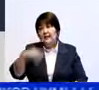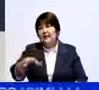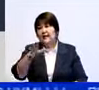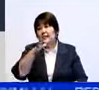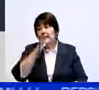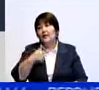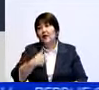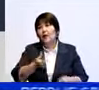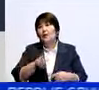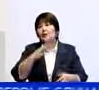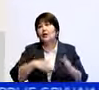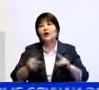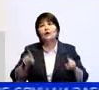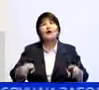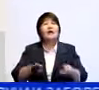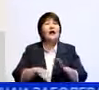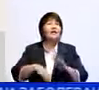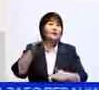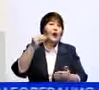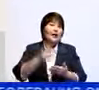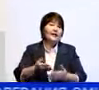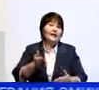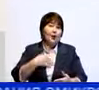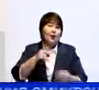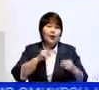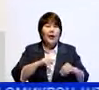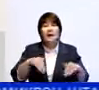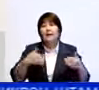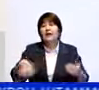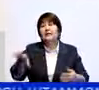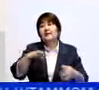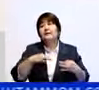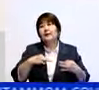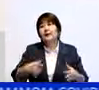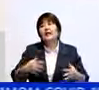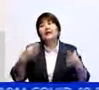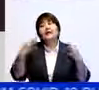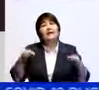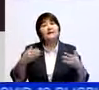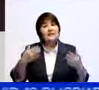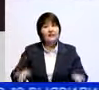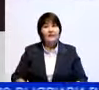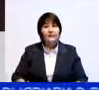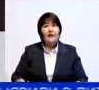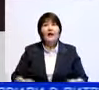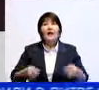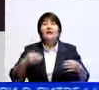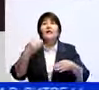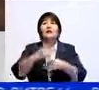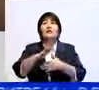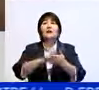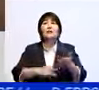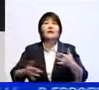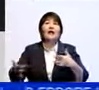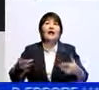лет. Я очень рад, что так высоко оценили мой труд. Поздравляю с праздником независимости. Торжественный вечер